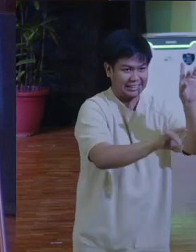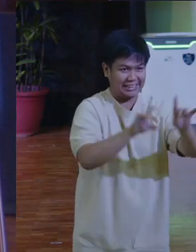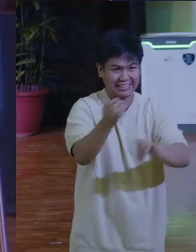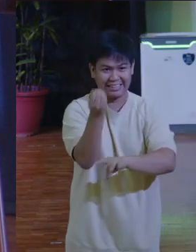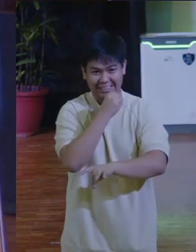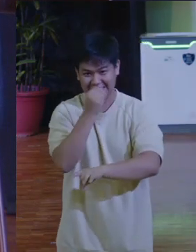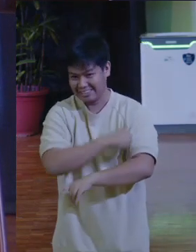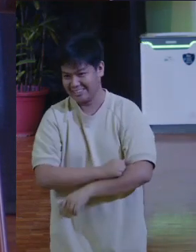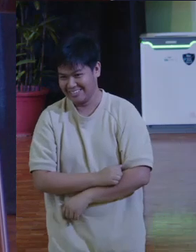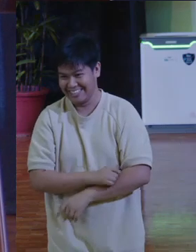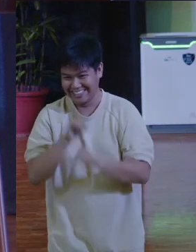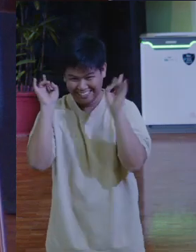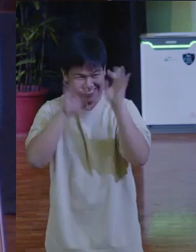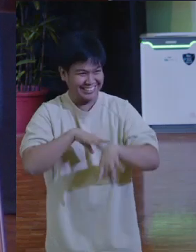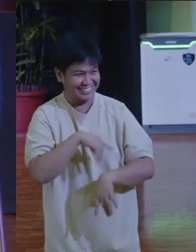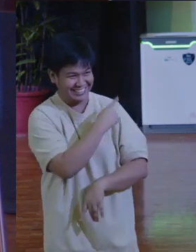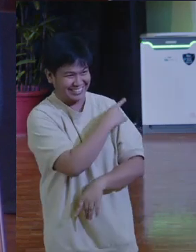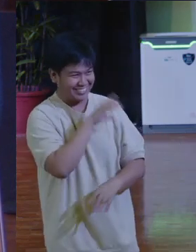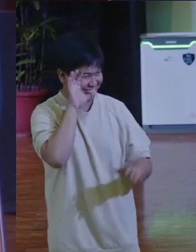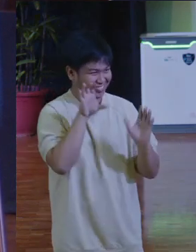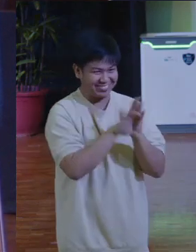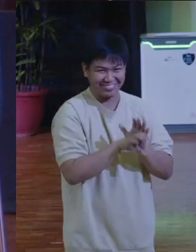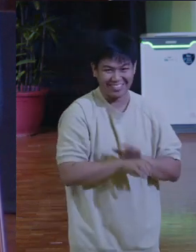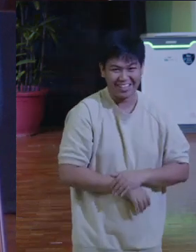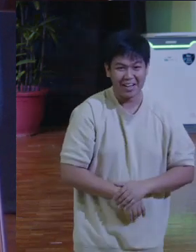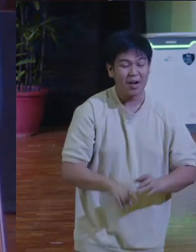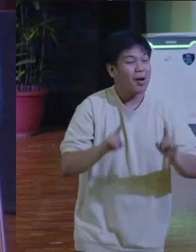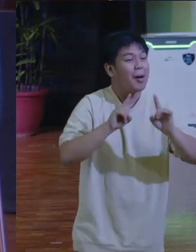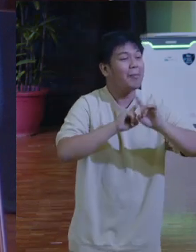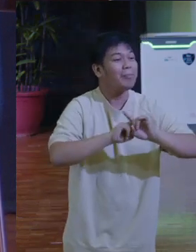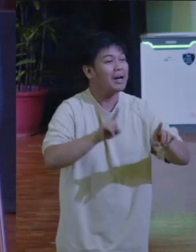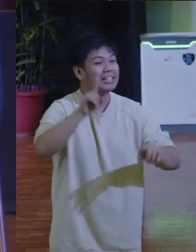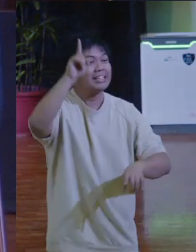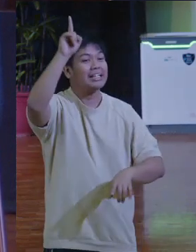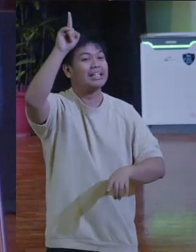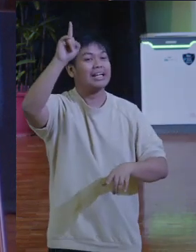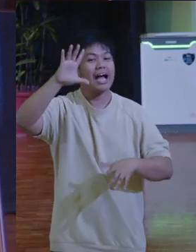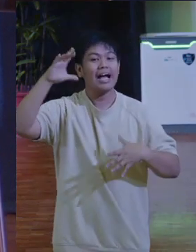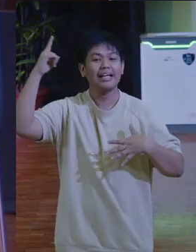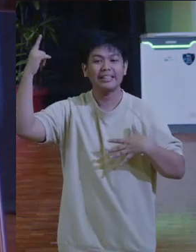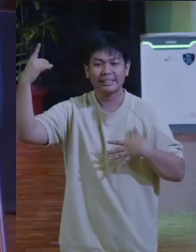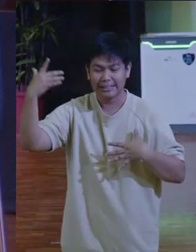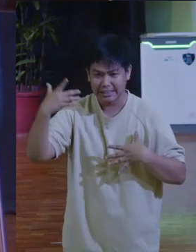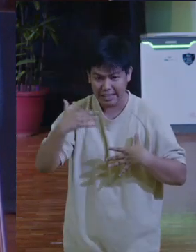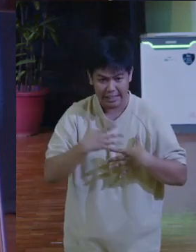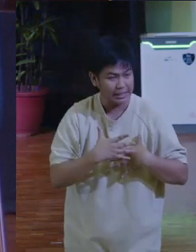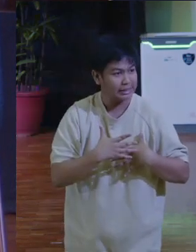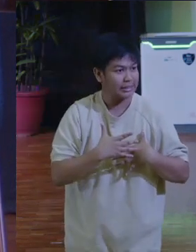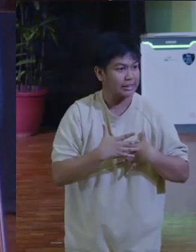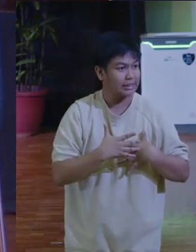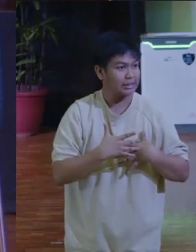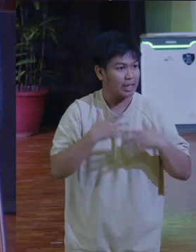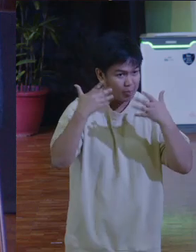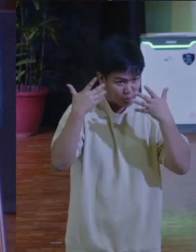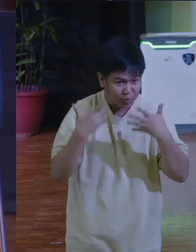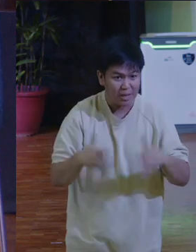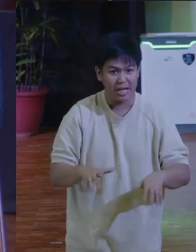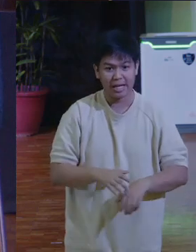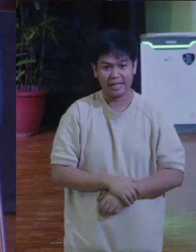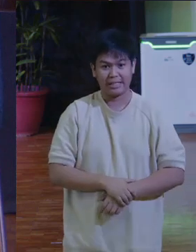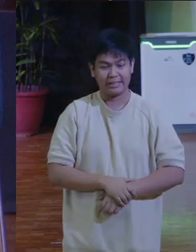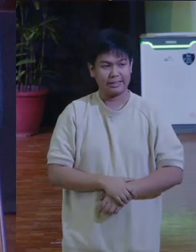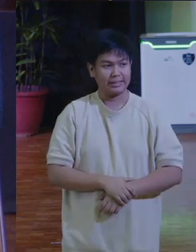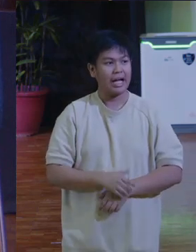So nangako si Jesus, bibigyan tayo ng grasya ng Panginoon the day of the Lord's favor. Pero meron ding the day of